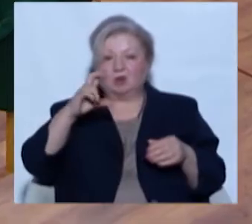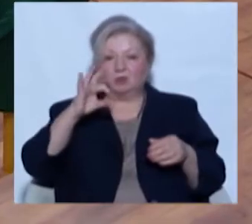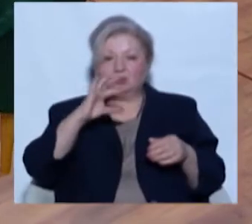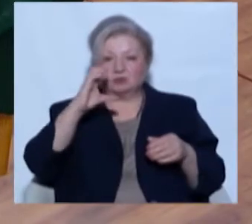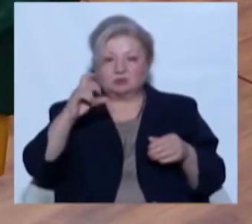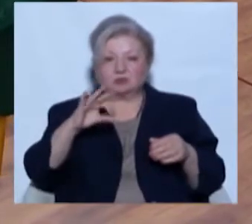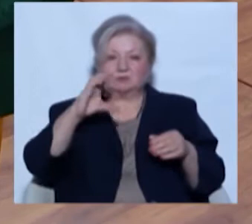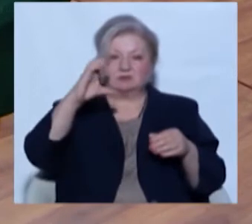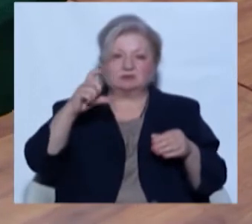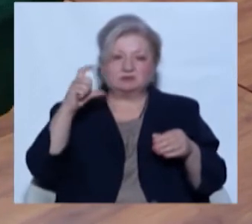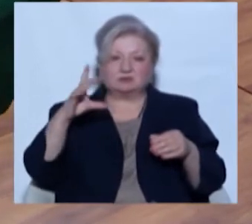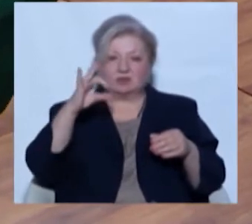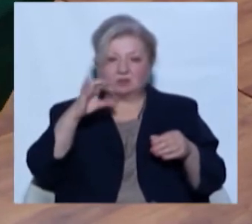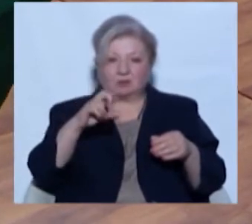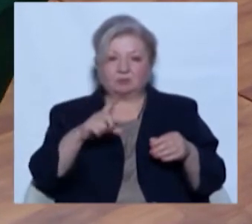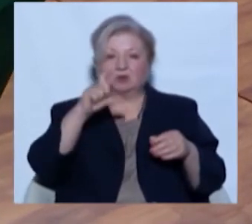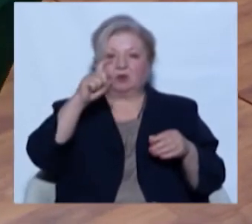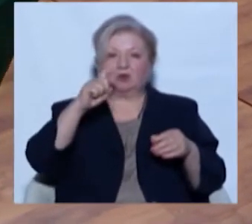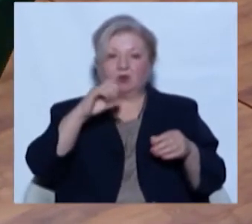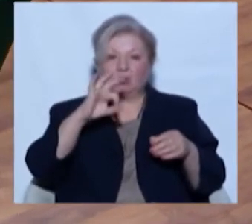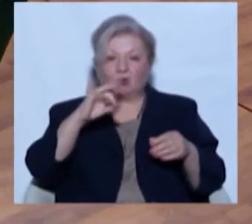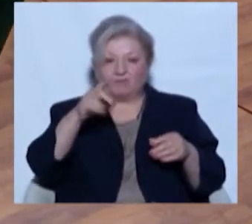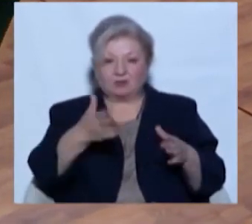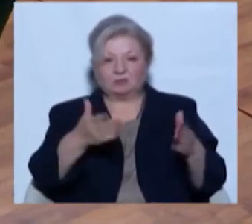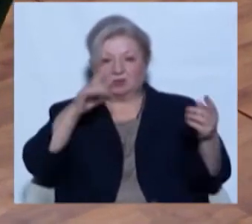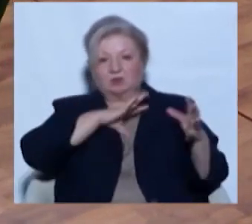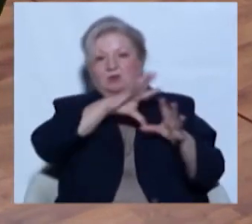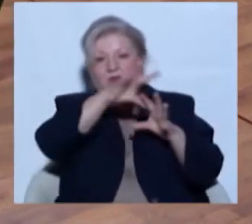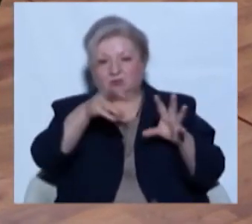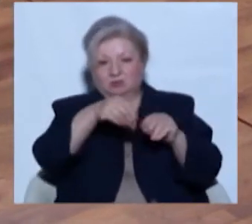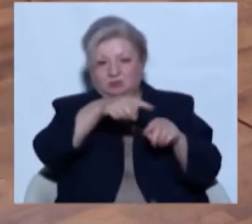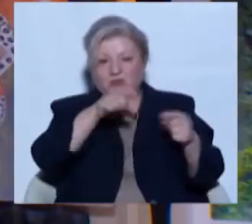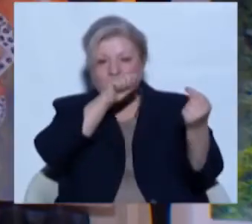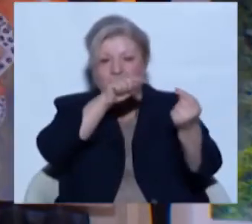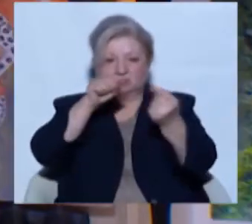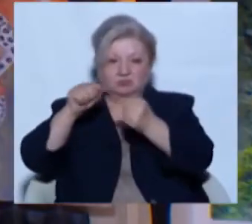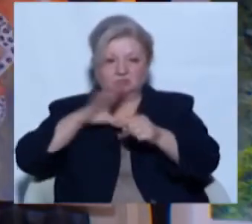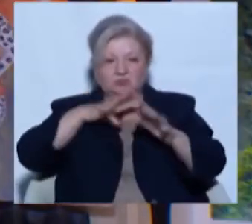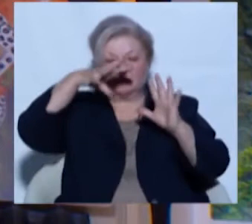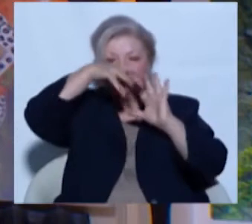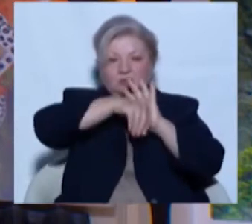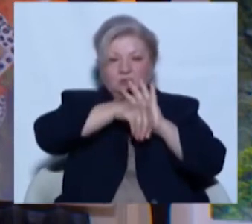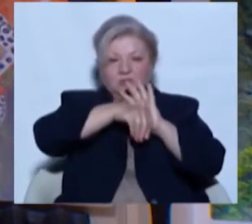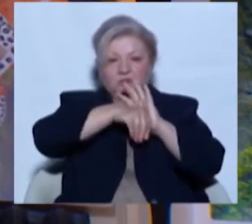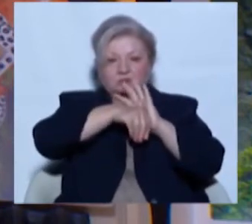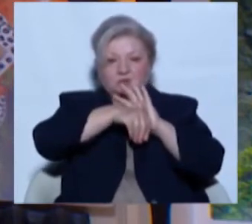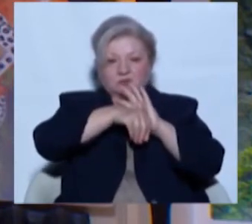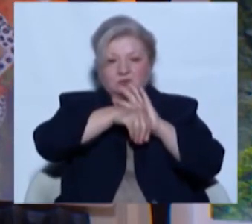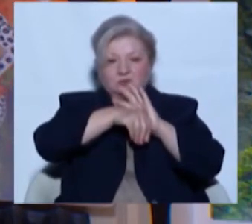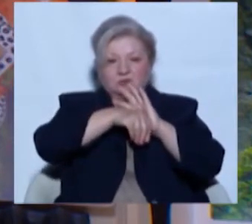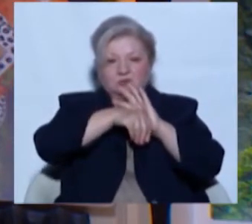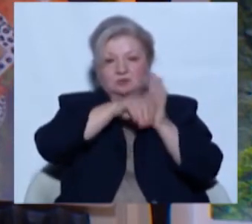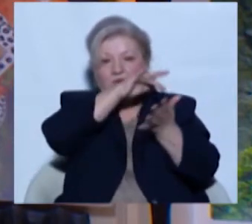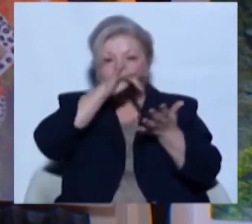ასევე იყვნენ ხორვატებიც. Da, მათი დაპირისპირება გადაიზარდა სამოქალაქო ომში. ეთნიკურმა